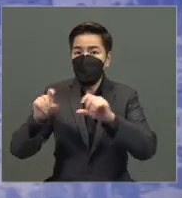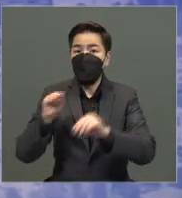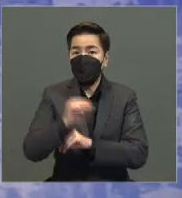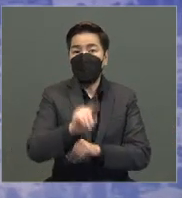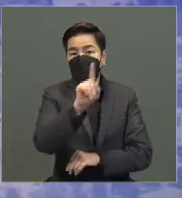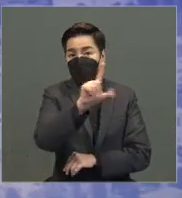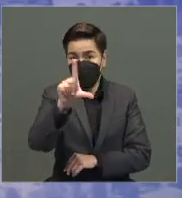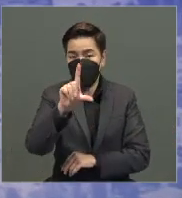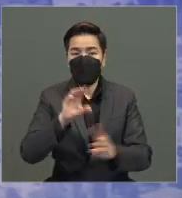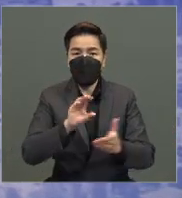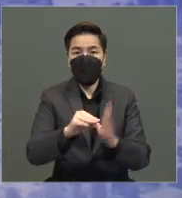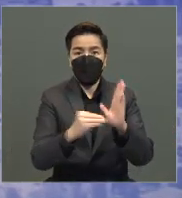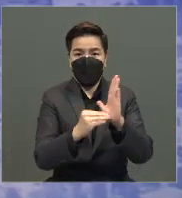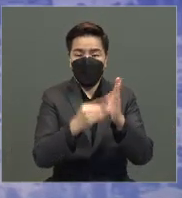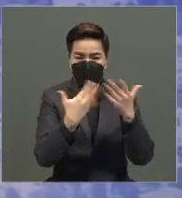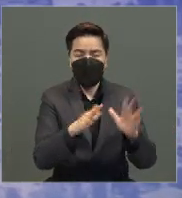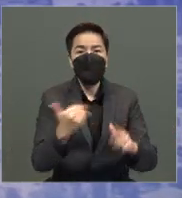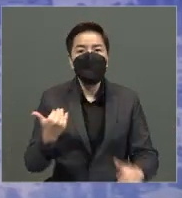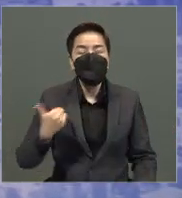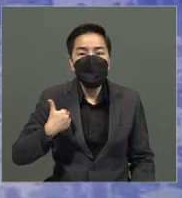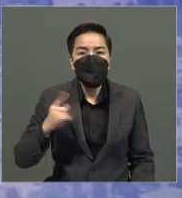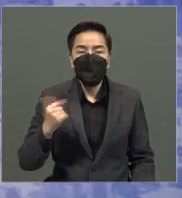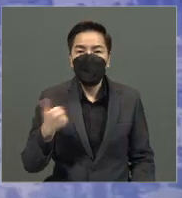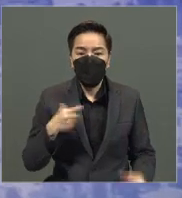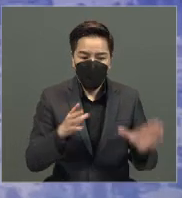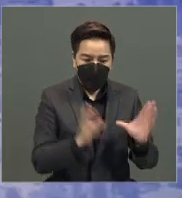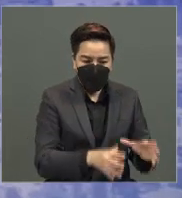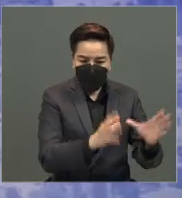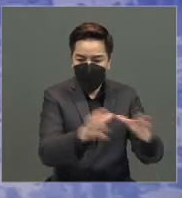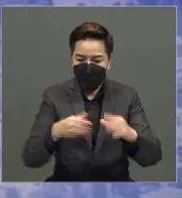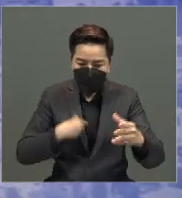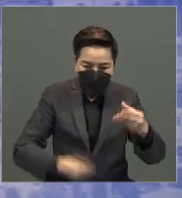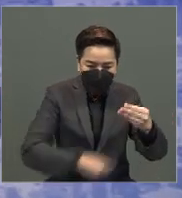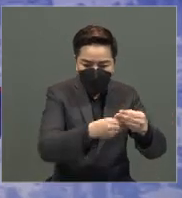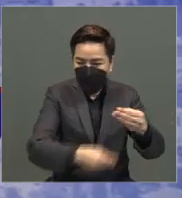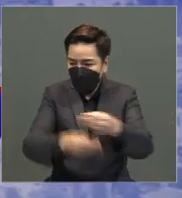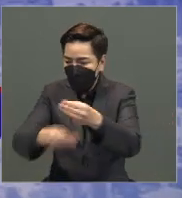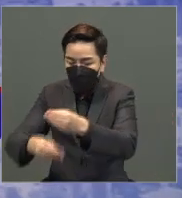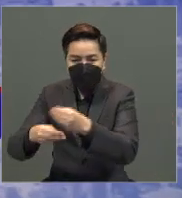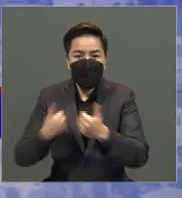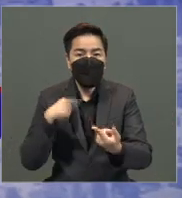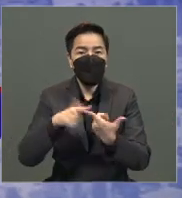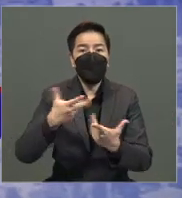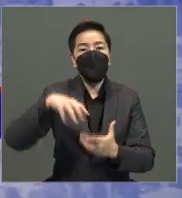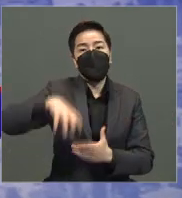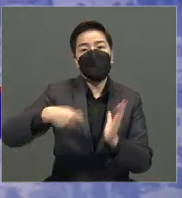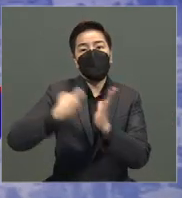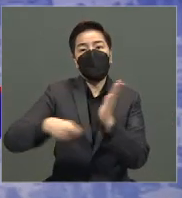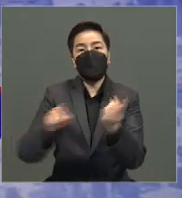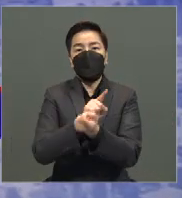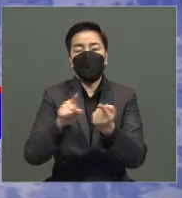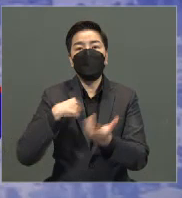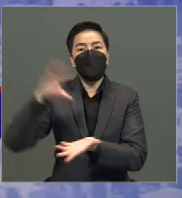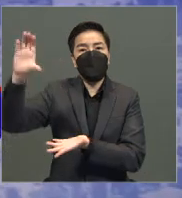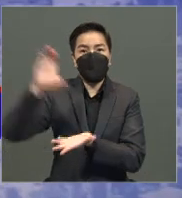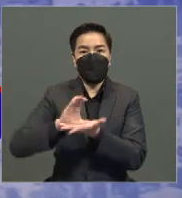ล้านโดสแต่ก็ตามครับเนื่องจากมีการจัดสรรกลุ่มต่างๆไปเพิ่มเติมยกตัวอย่างอย่างเช่นสำนักงานประกันสังคมได้โควต้าใน